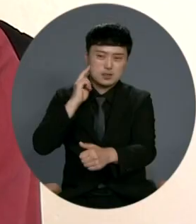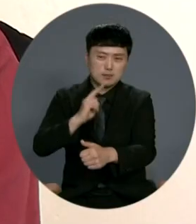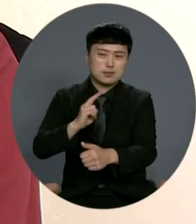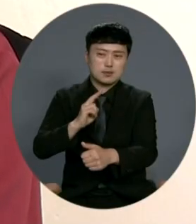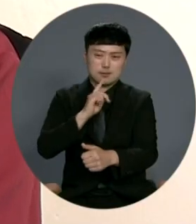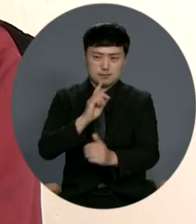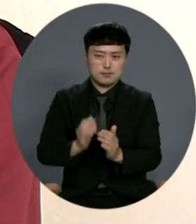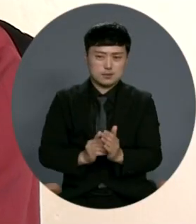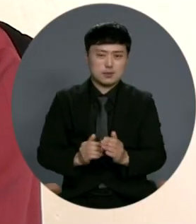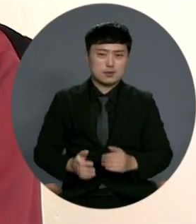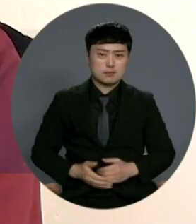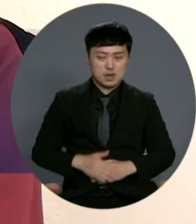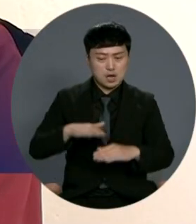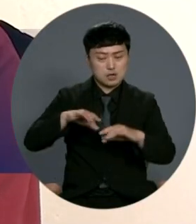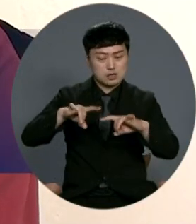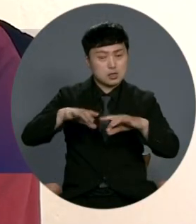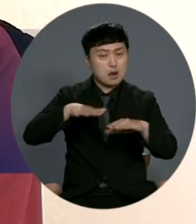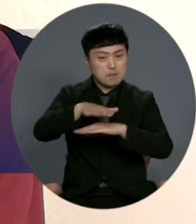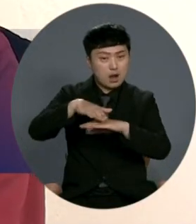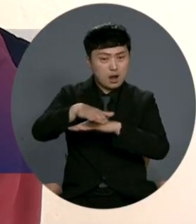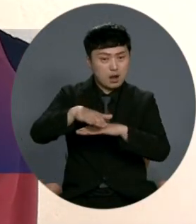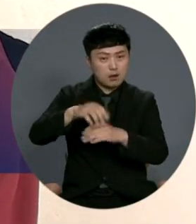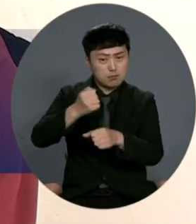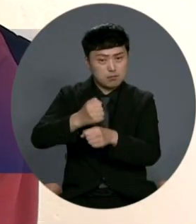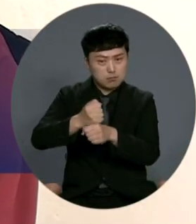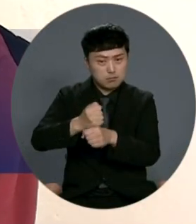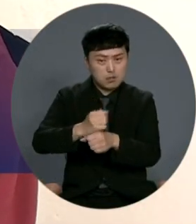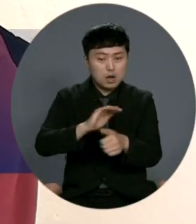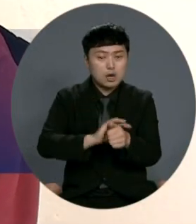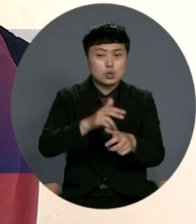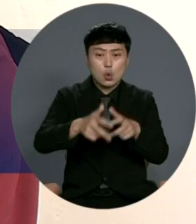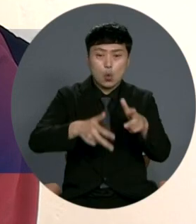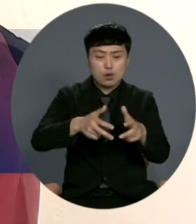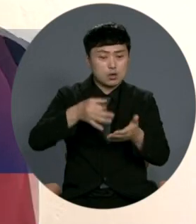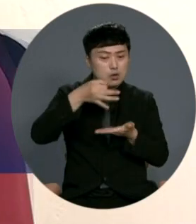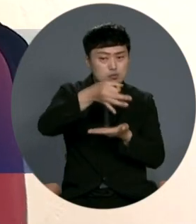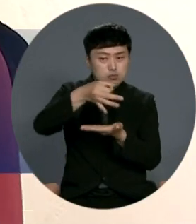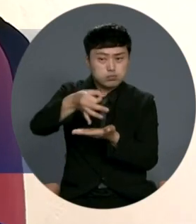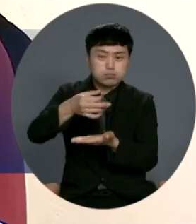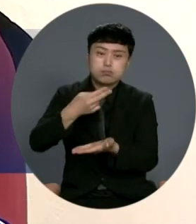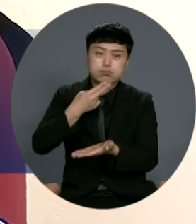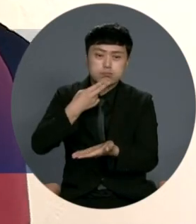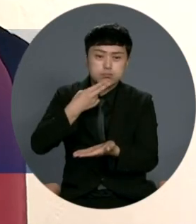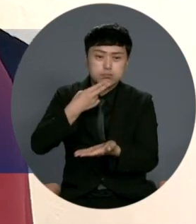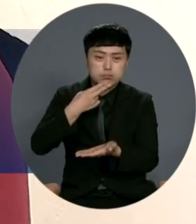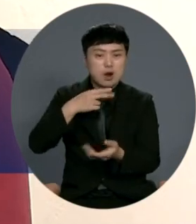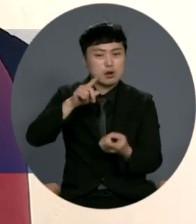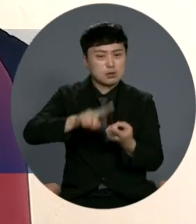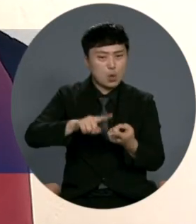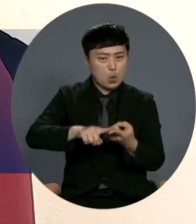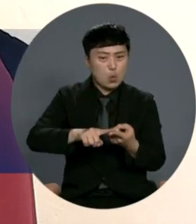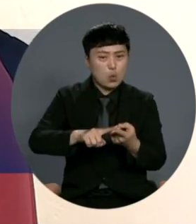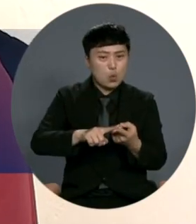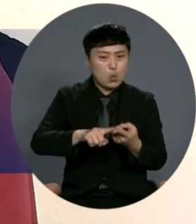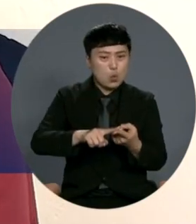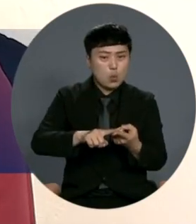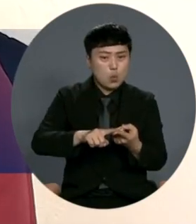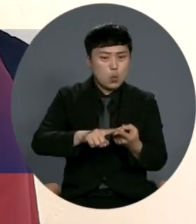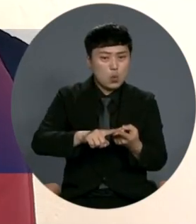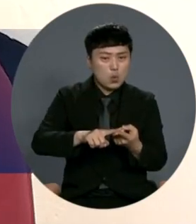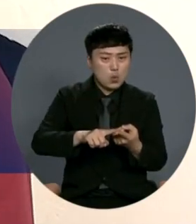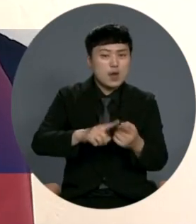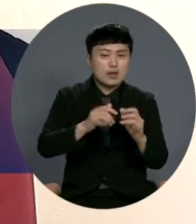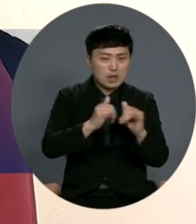비판했습니다. 전기차로 전환하고 있는데 경주 공장에 투자가 없습니다. 여기는 그러면 있는 것만,